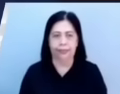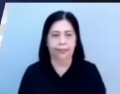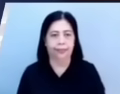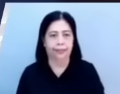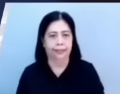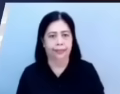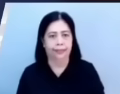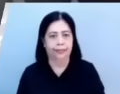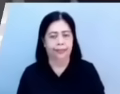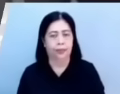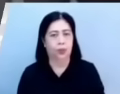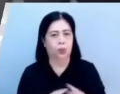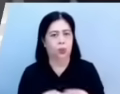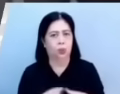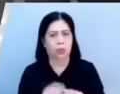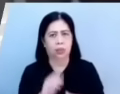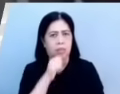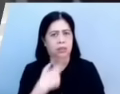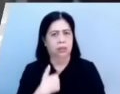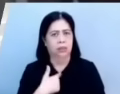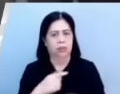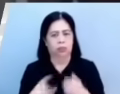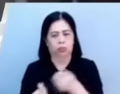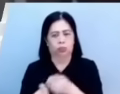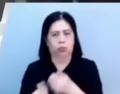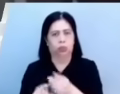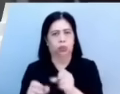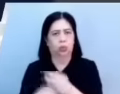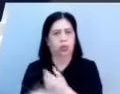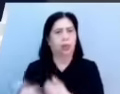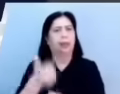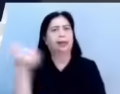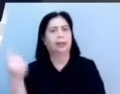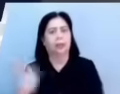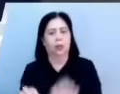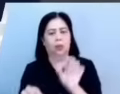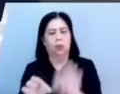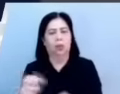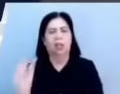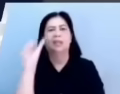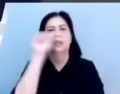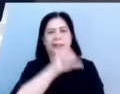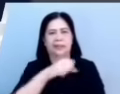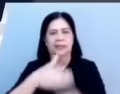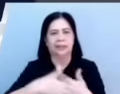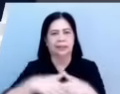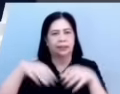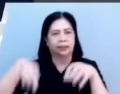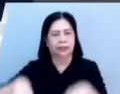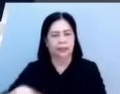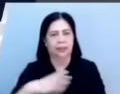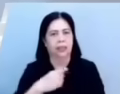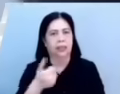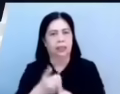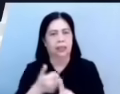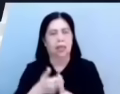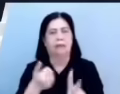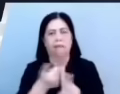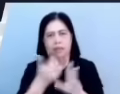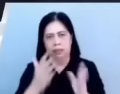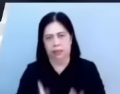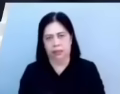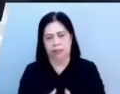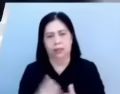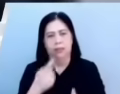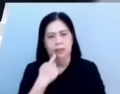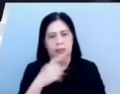Kwento niya, hindi siyang nagsindi nito at gumamit. Sinindihan ito ng lasing nilang kapitbahay at siya ang tinamaan. Kabilang siya sa